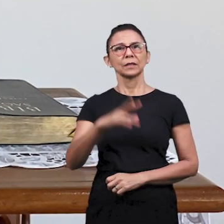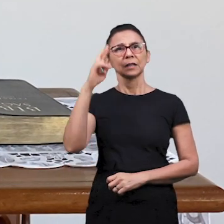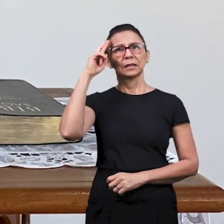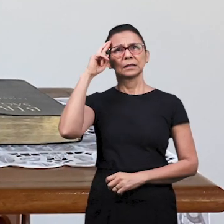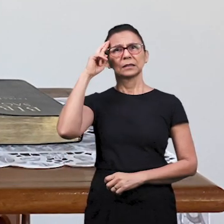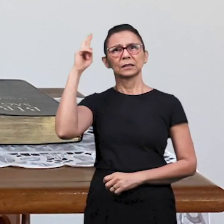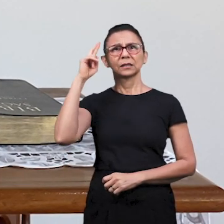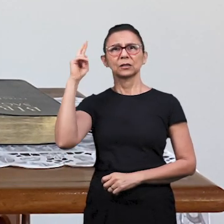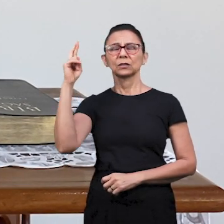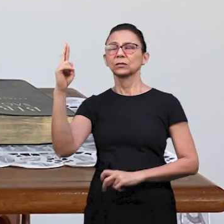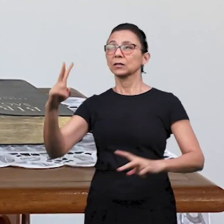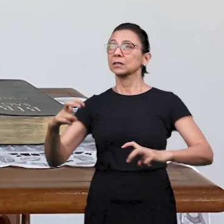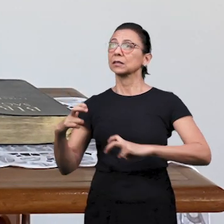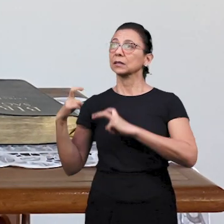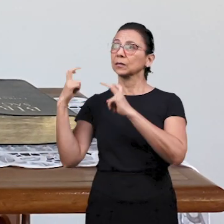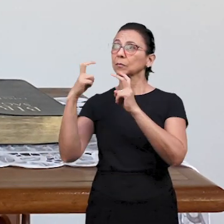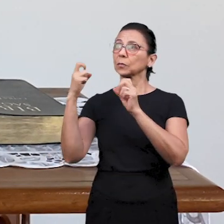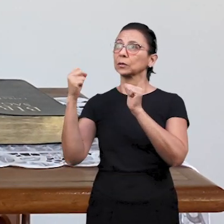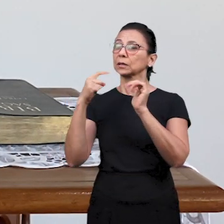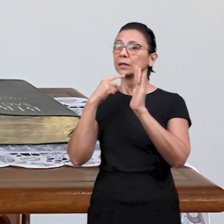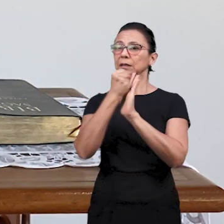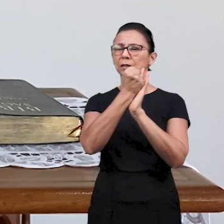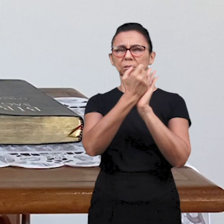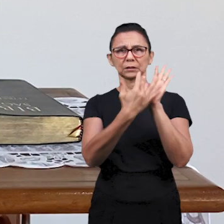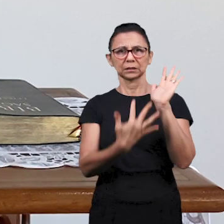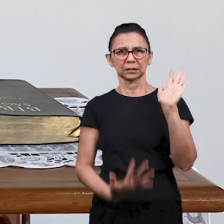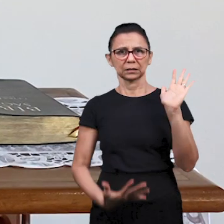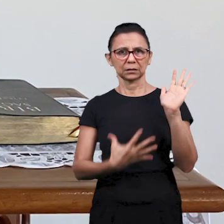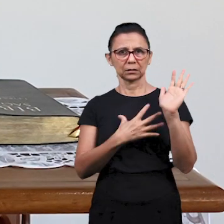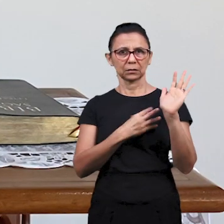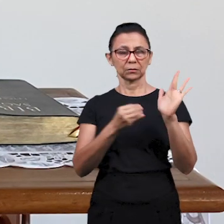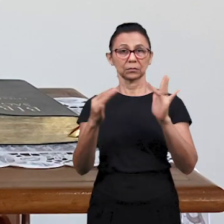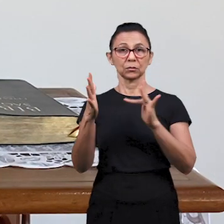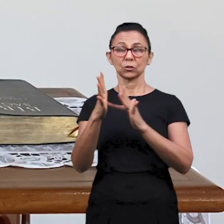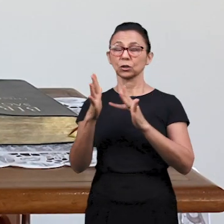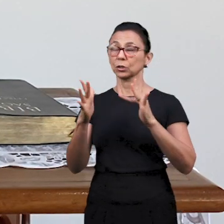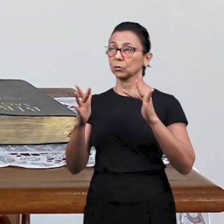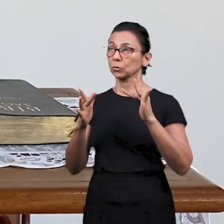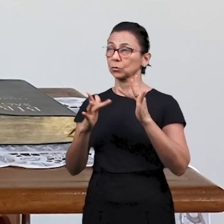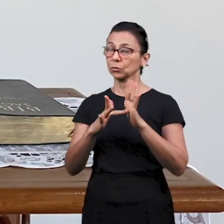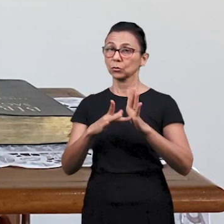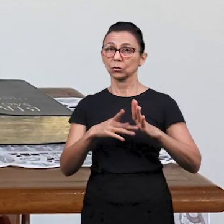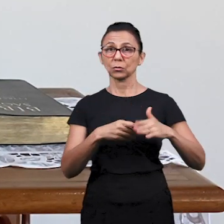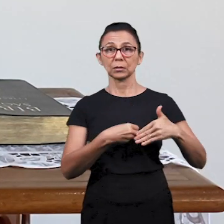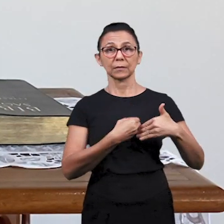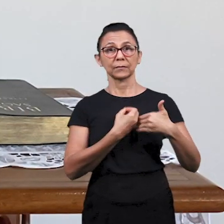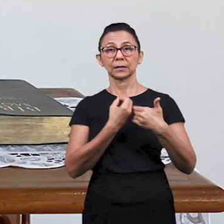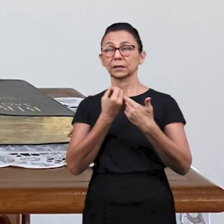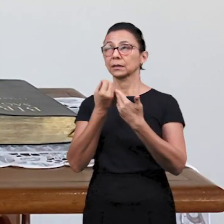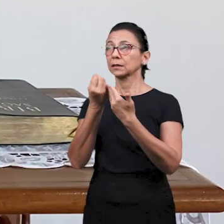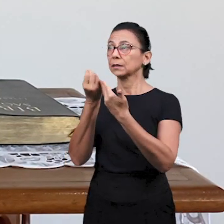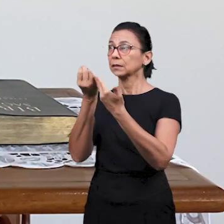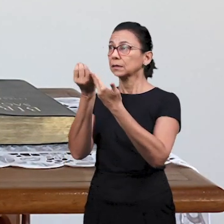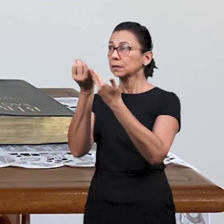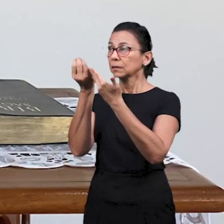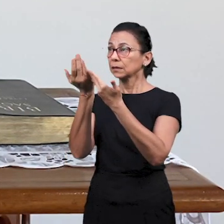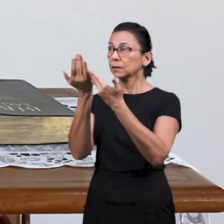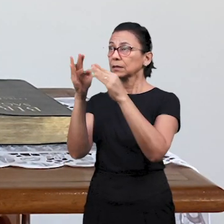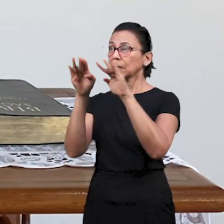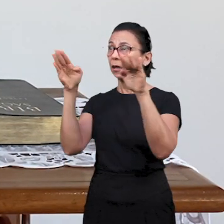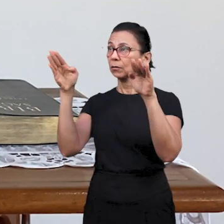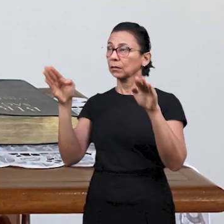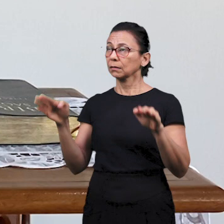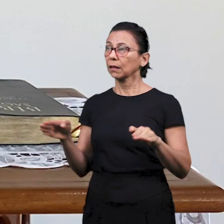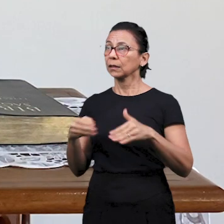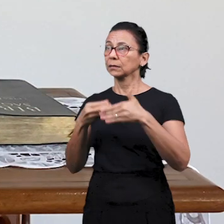Господь, мы взываем к Тебе о силе, которая в крови Твоего Сына Иисуса Христа. Мы возлагаем наши жизни